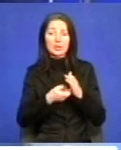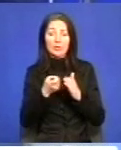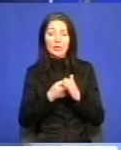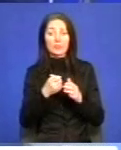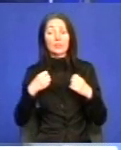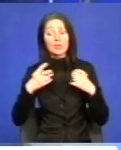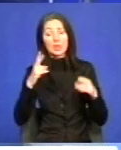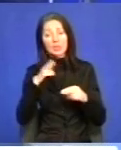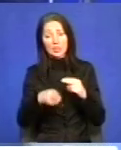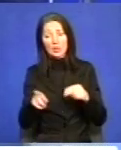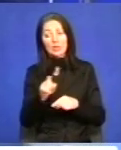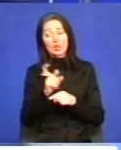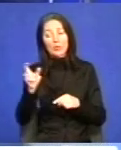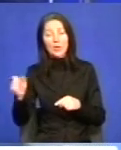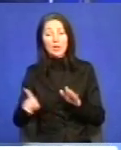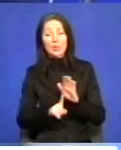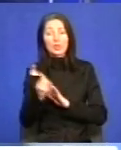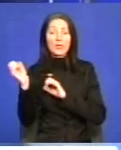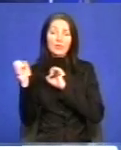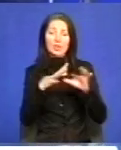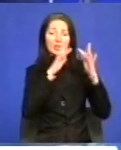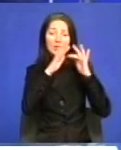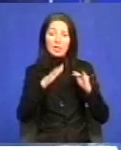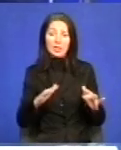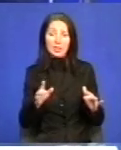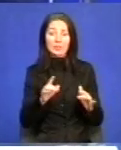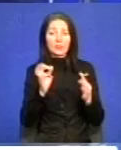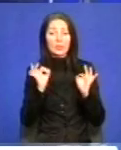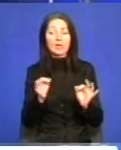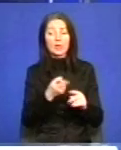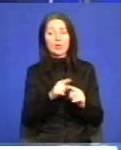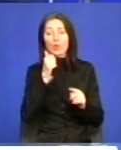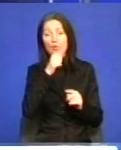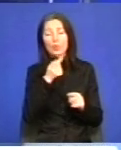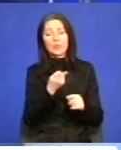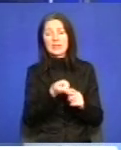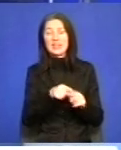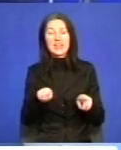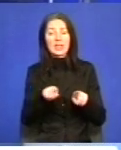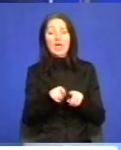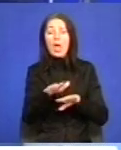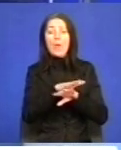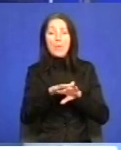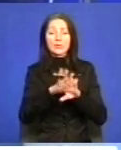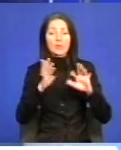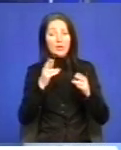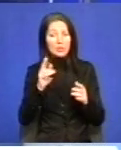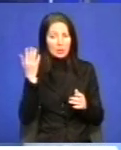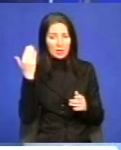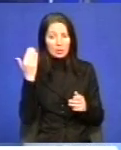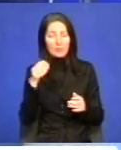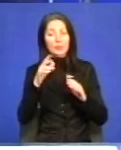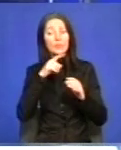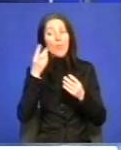Свята закінчилися, і тернополяни почали викидати ялинки. Щоправда, цього року це не таке масове явище, як зазвичай. Мода на